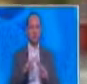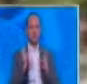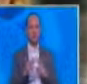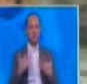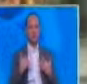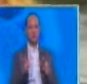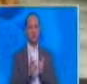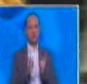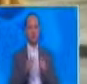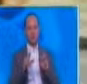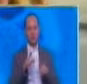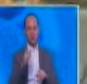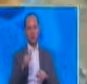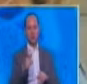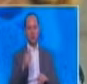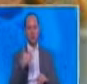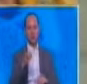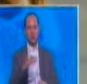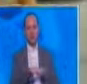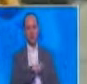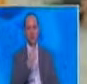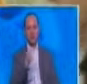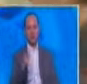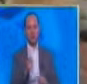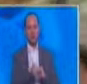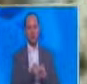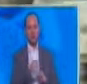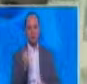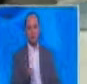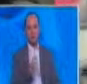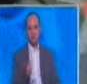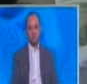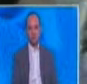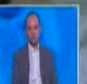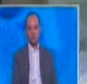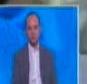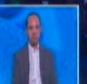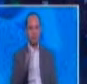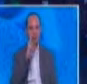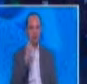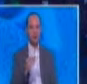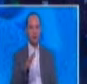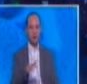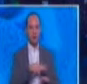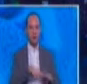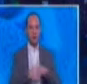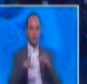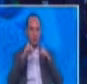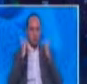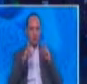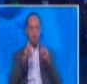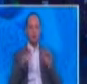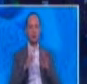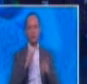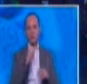Sağlık Örgütü'nün önerdiği gibi en az 60 derecede, 60 dakikada yıkıyoruz. Peki hocam, son olarak eldiven ve maske konusunda